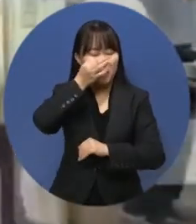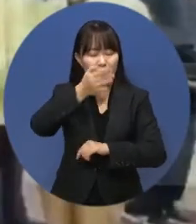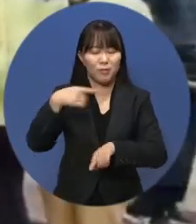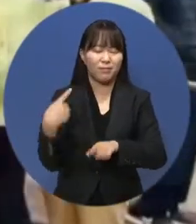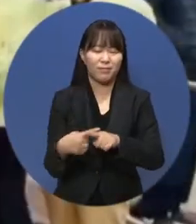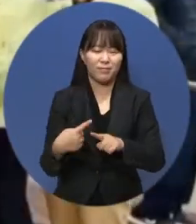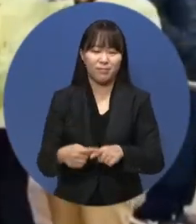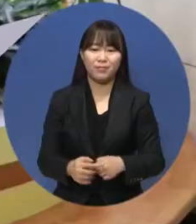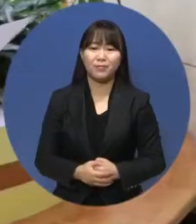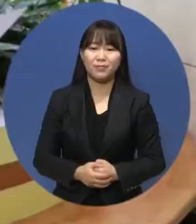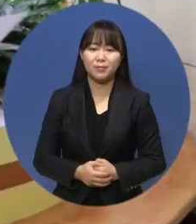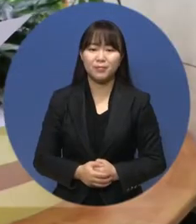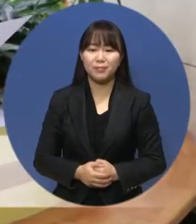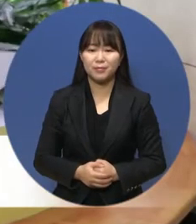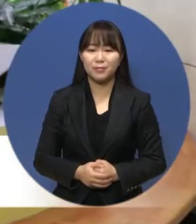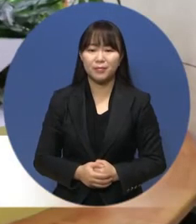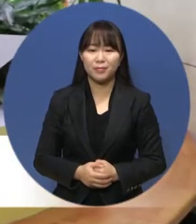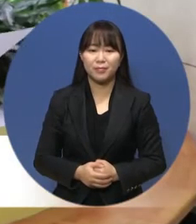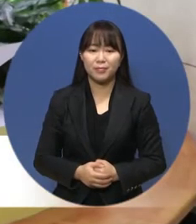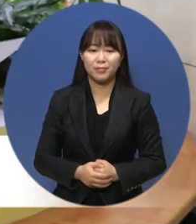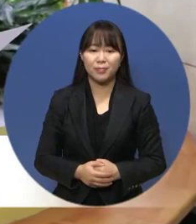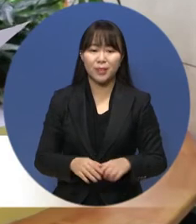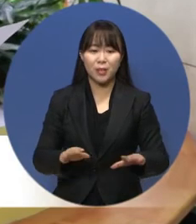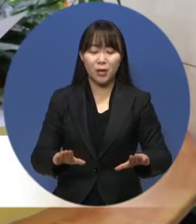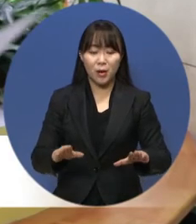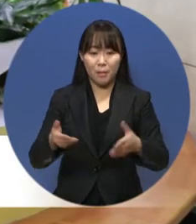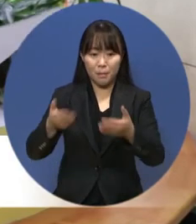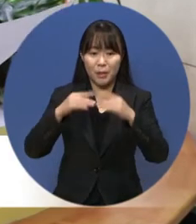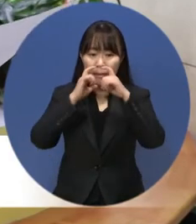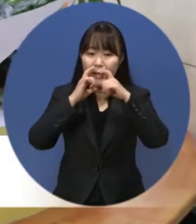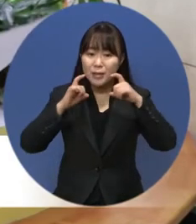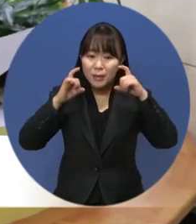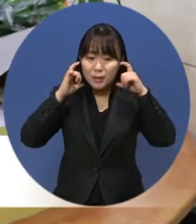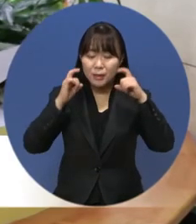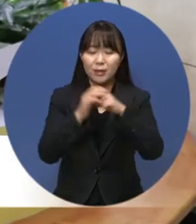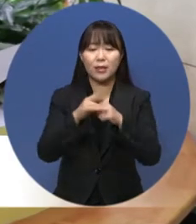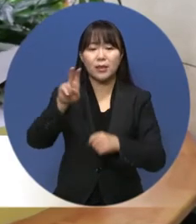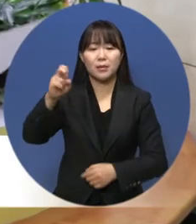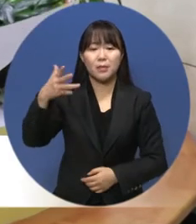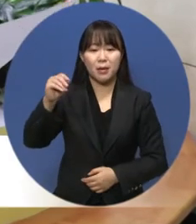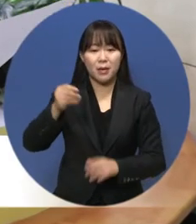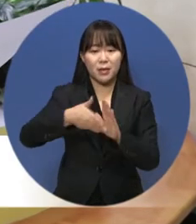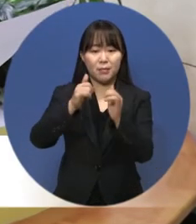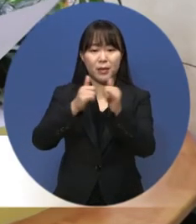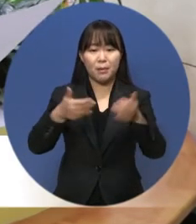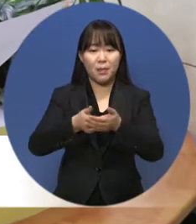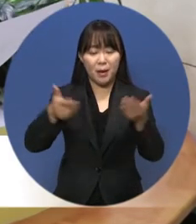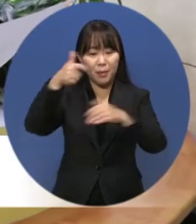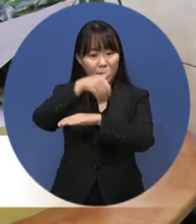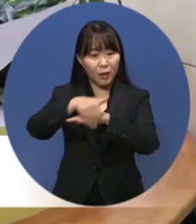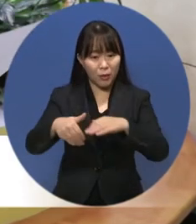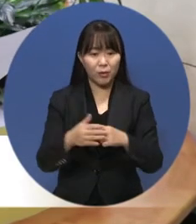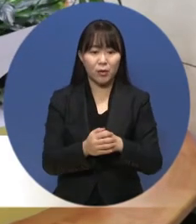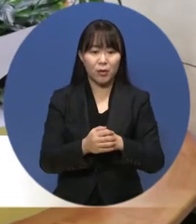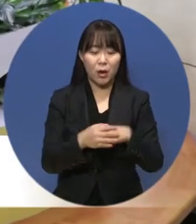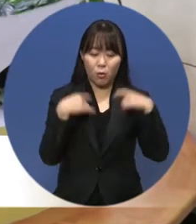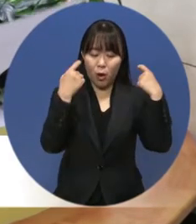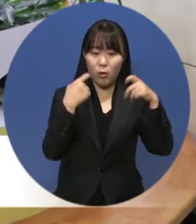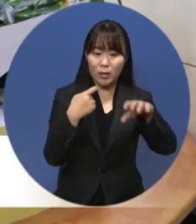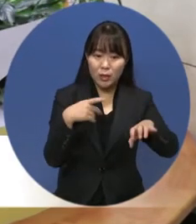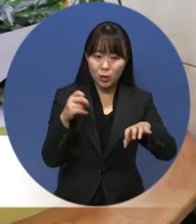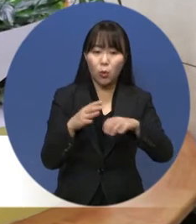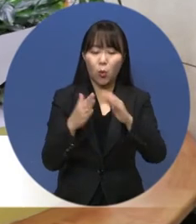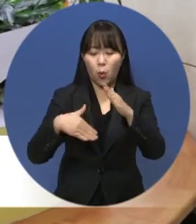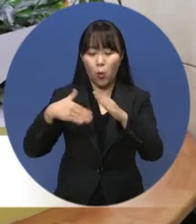보여줬습니다. 그래서 한편 이 기부된 마스크는 28만 시민들에게 배부될 예정이고요. 주요